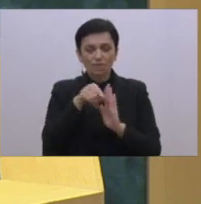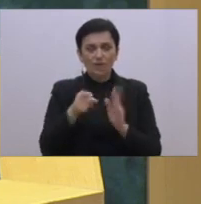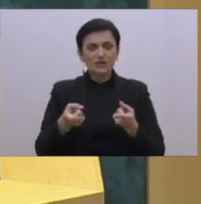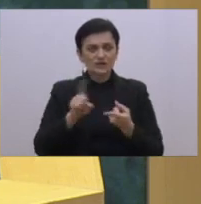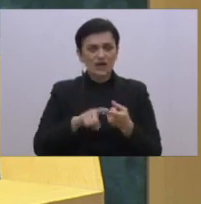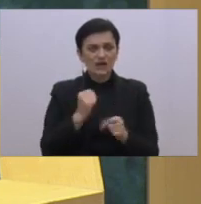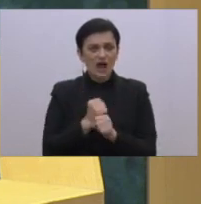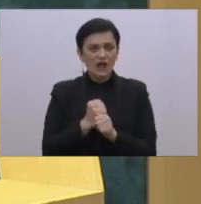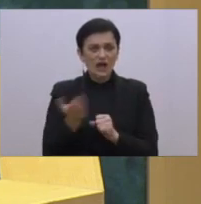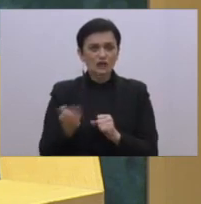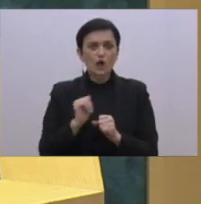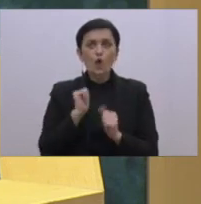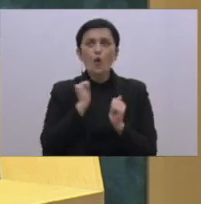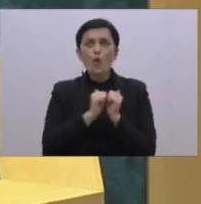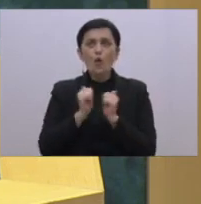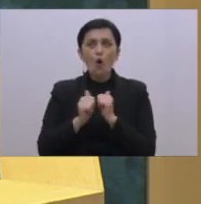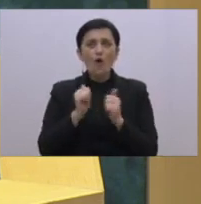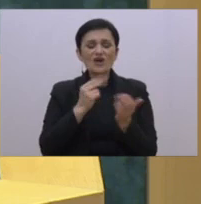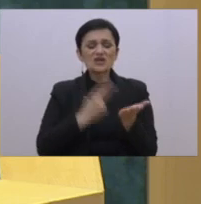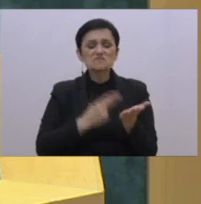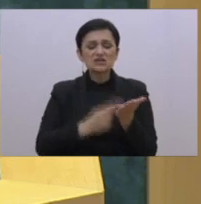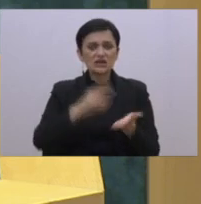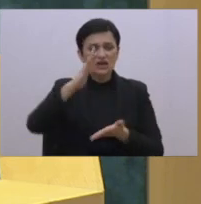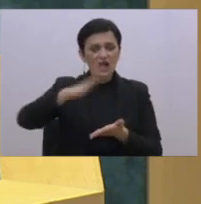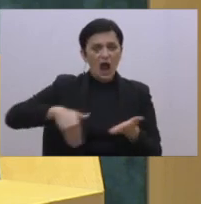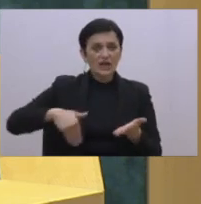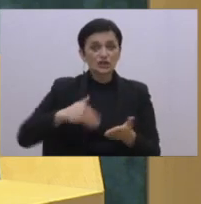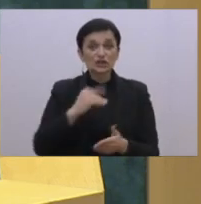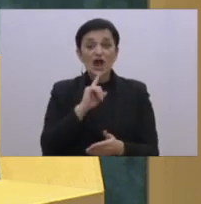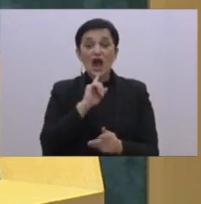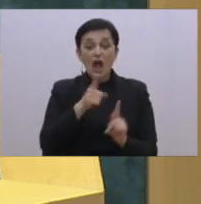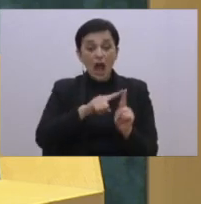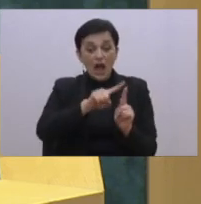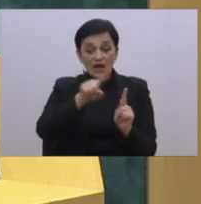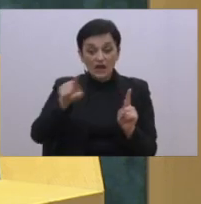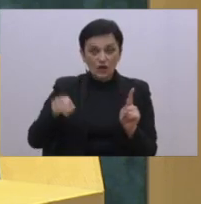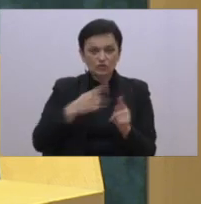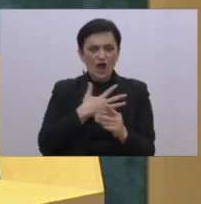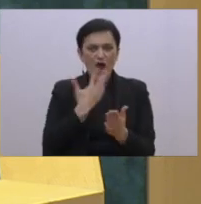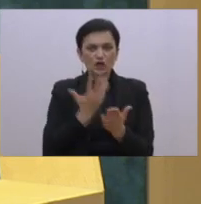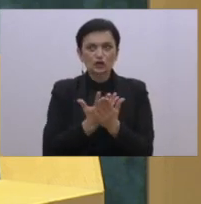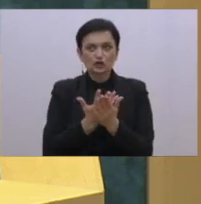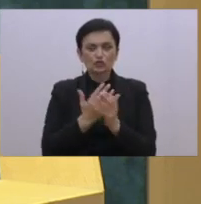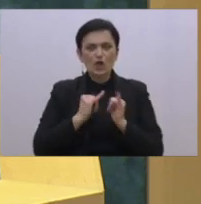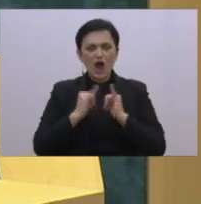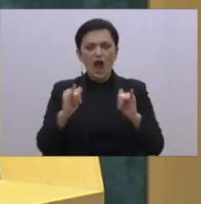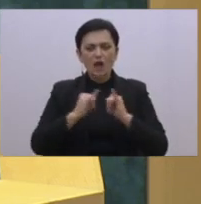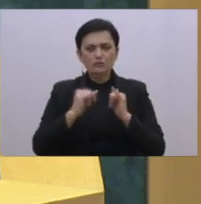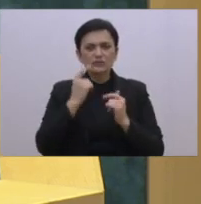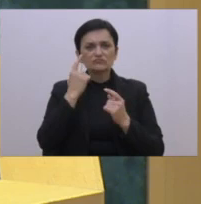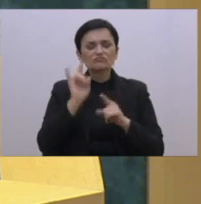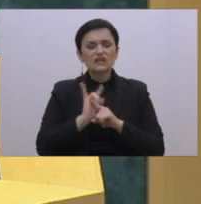დაკავშირებით იკადრა. ყოველგვარი მტკიცებულების გარეშე, ლამის ერთი წლის განმავლობაში აქტიურად არცელებდა